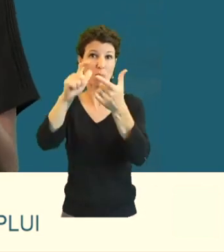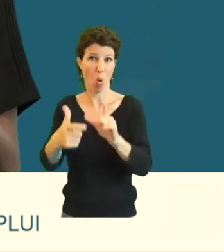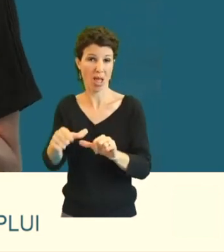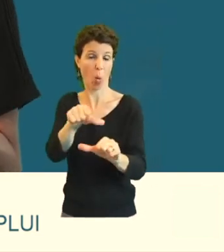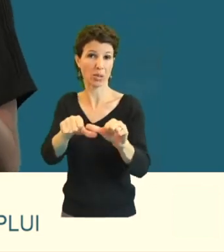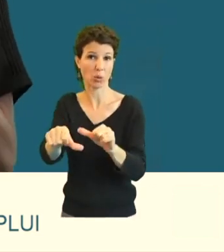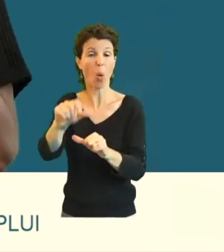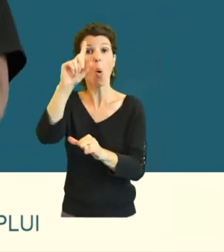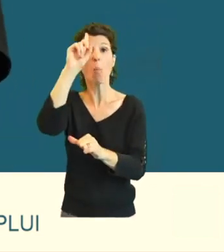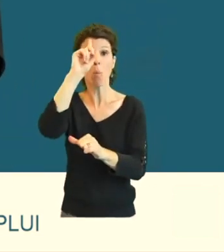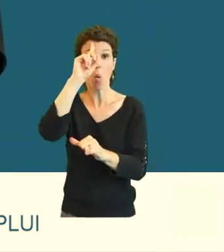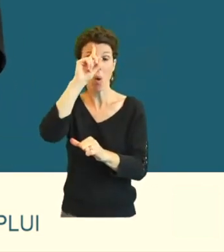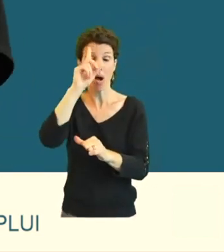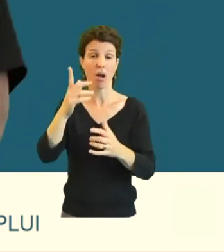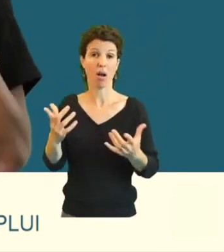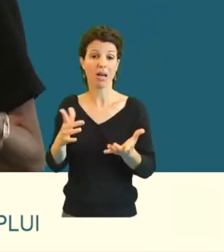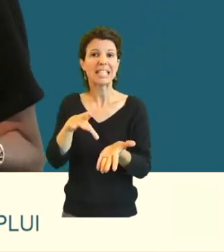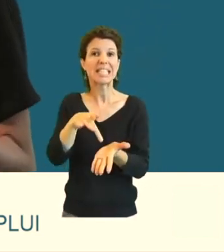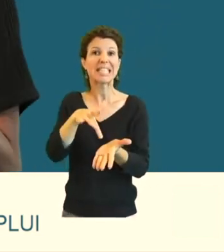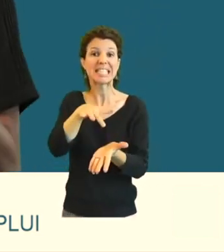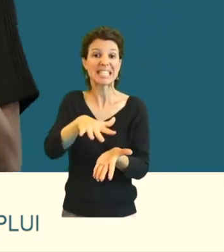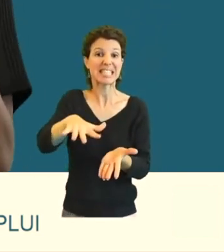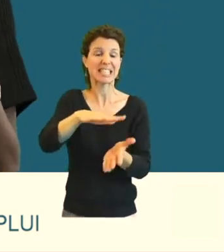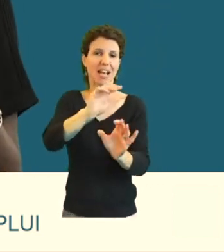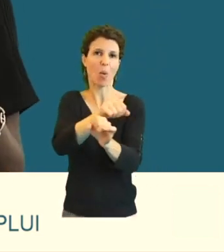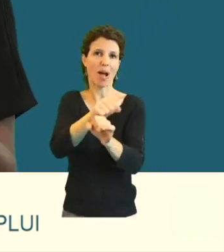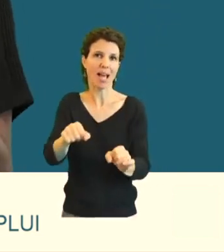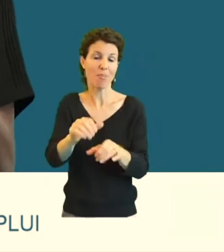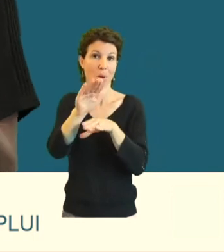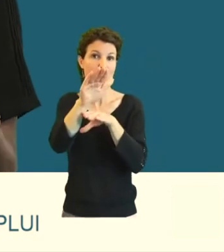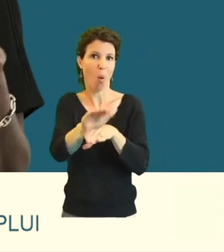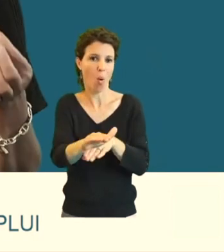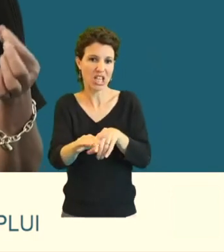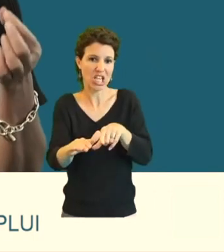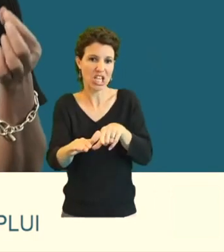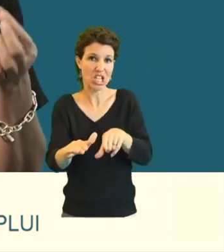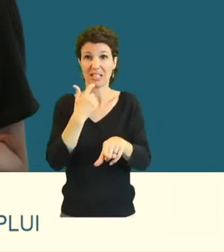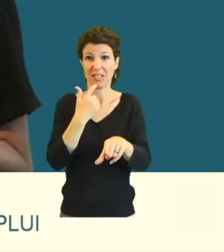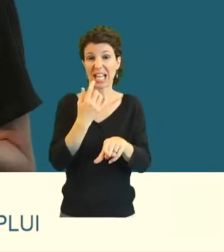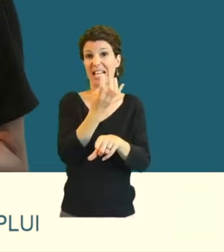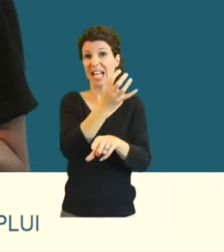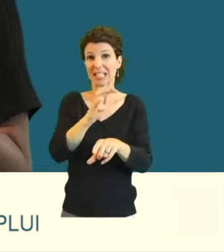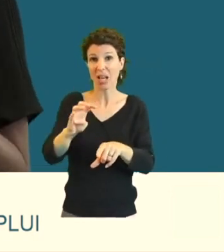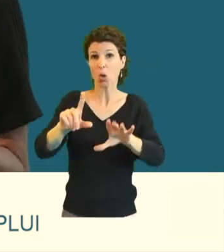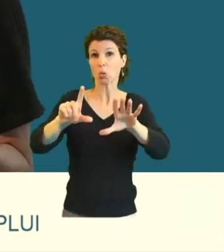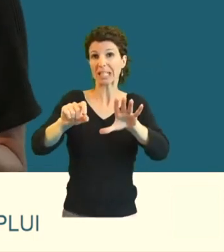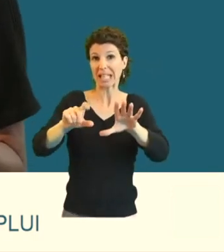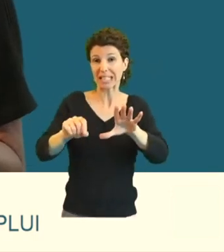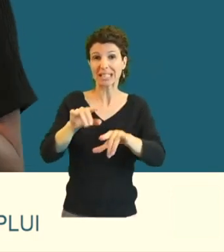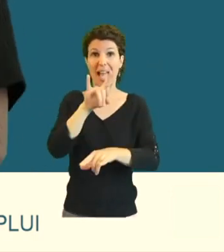le site remarquable protégé, donc c'est-à-dire à l'échelle des 470 hectares